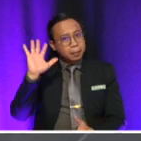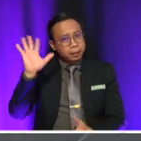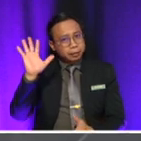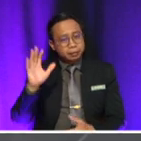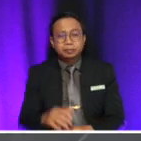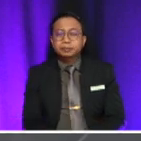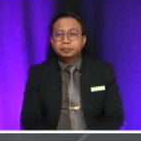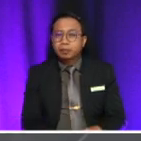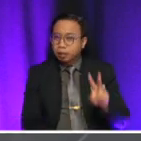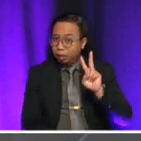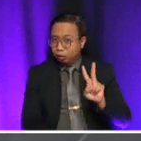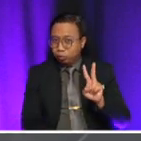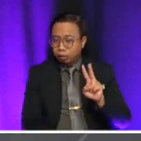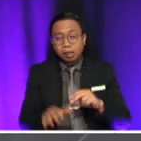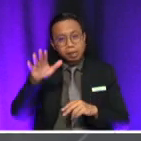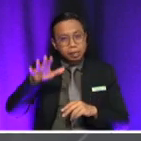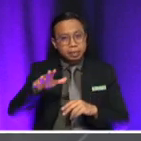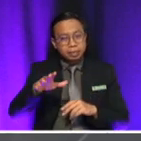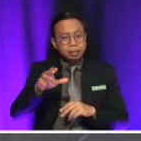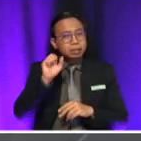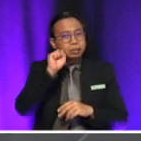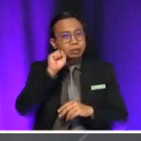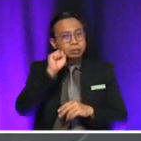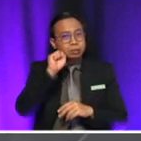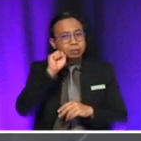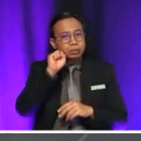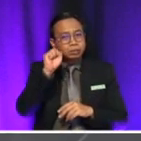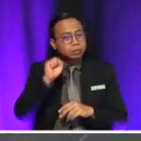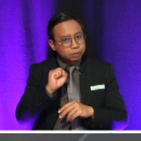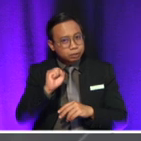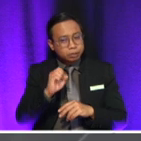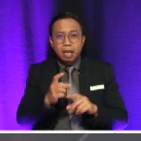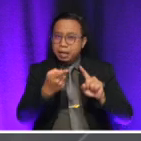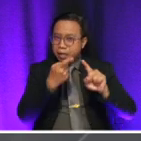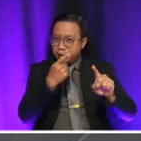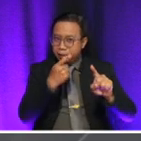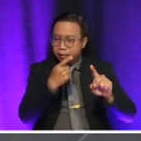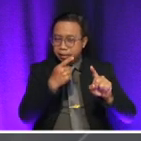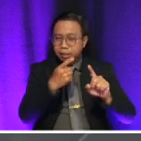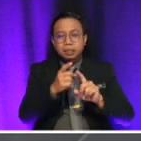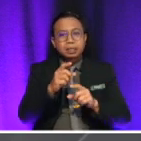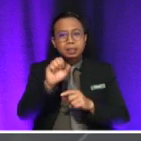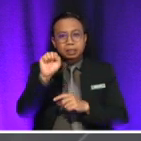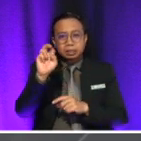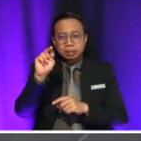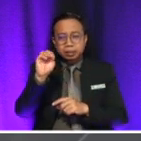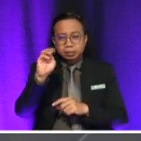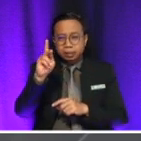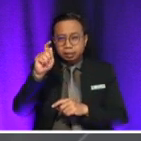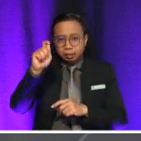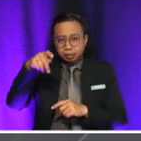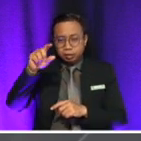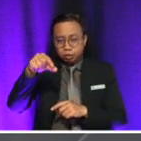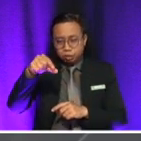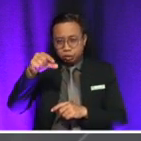Oke Yang kedua kita ada siti-sazina juga dari smg Teluk paling negara dan adik yang